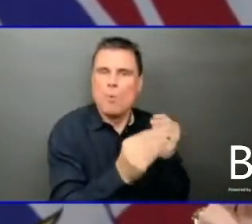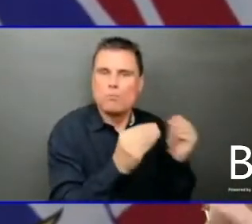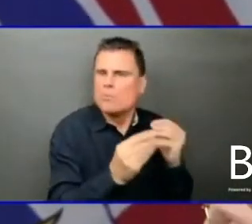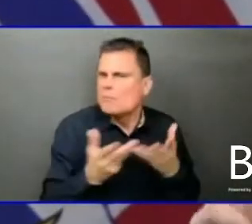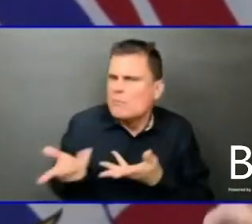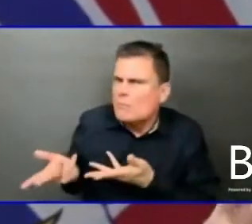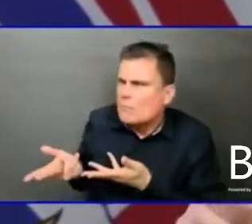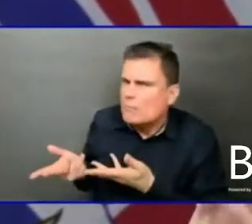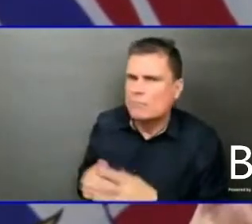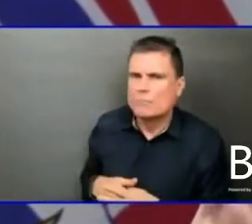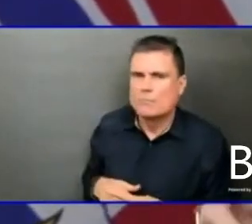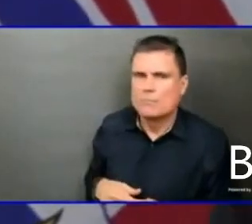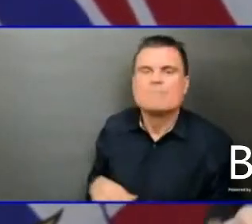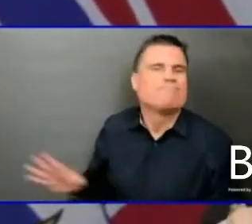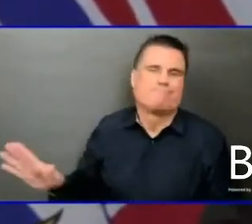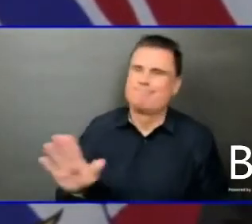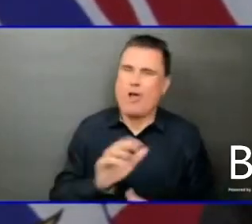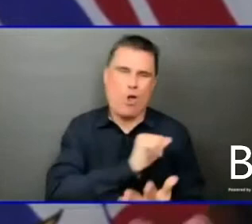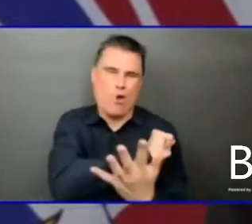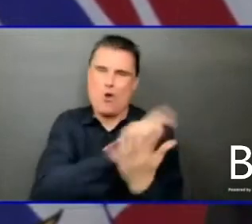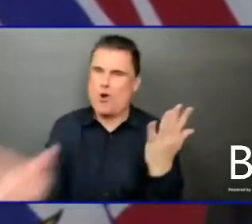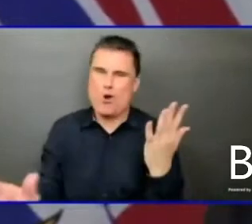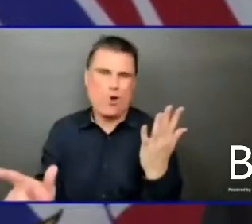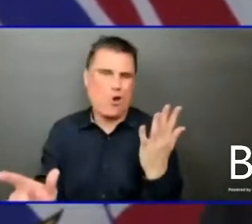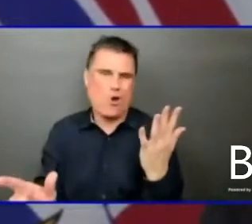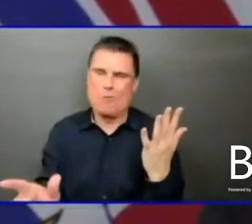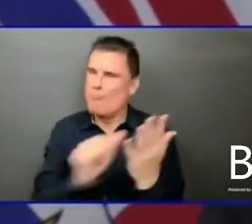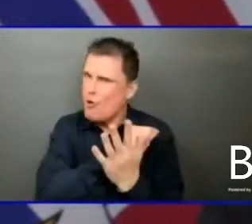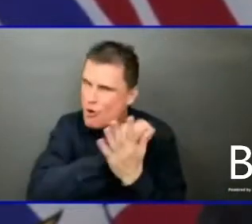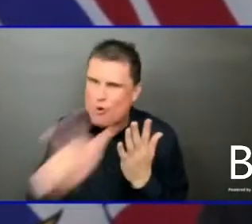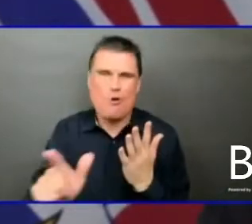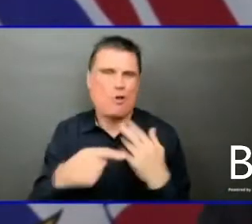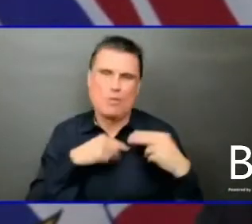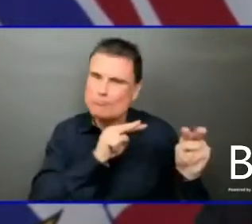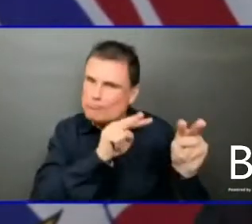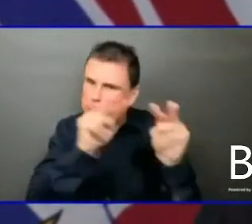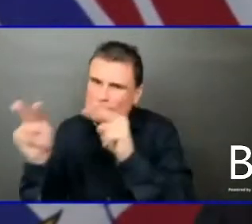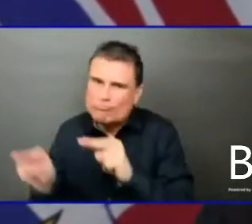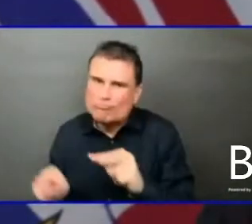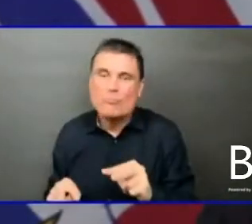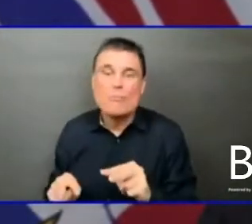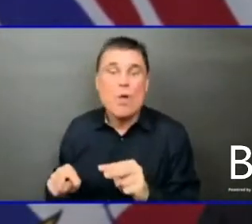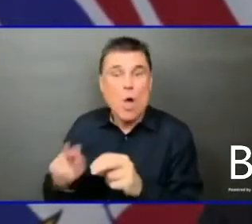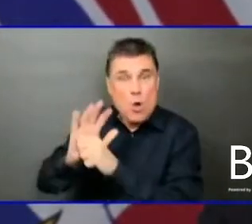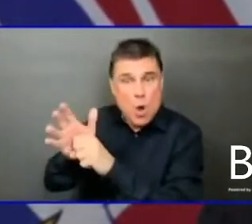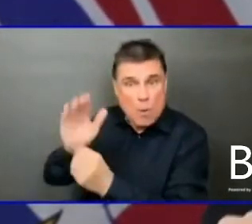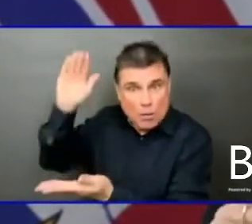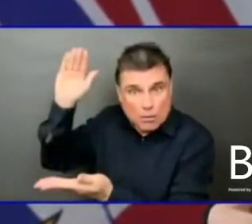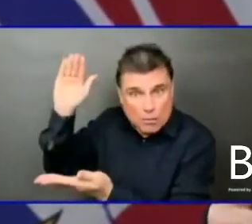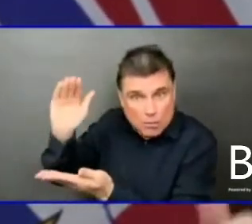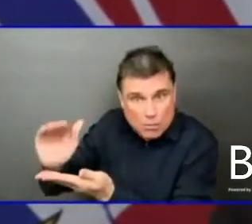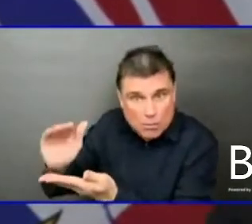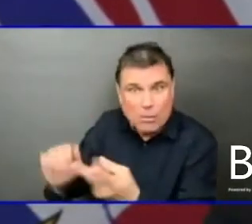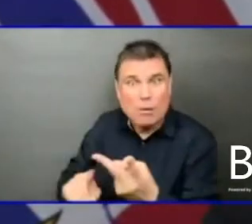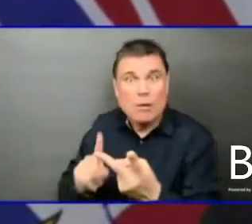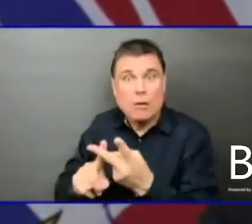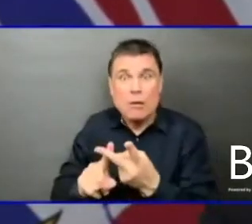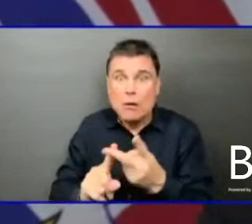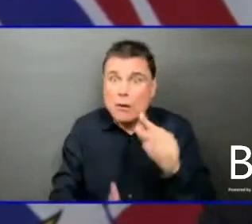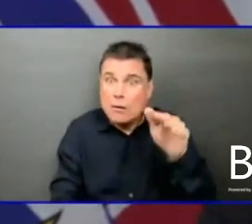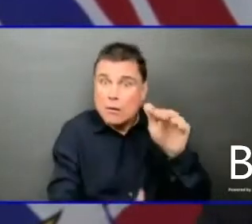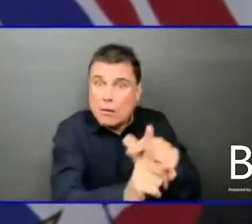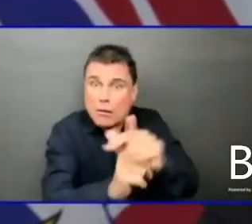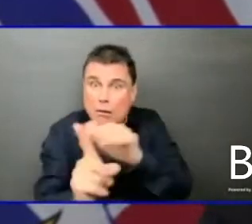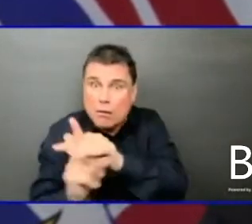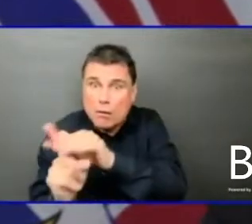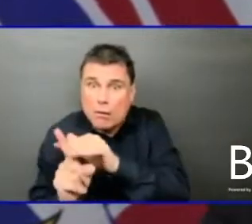在变异的这个情况还是未明，还有零星发生，社区里边我们还不了解这个社